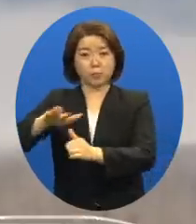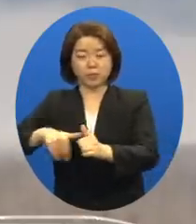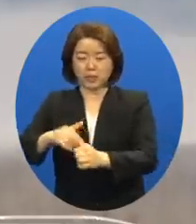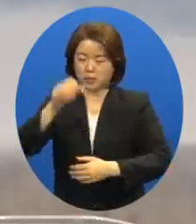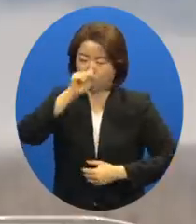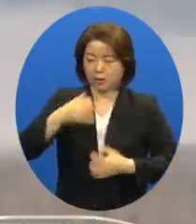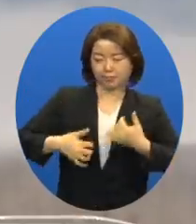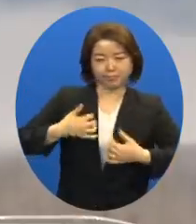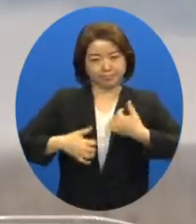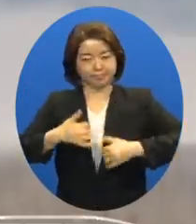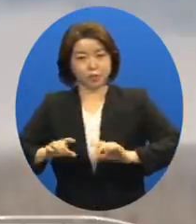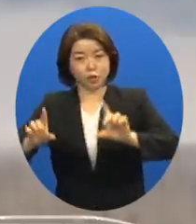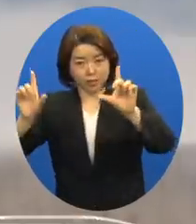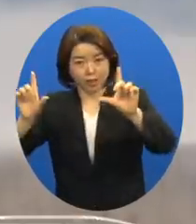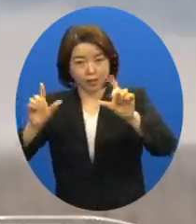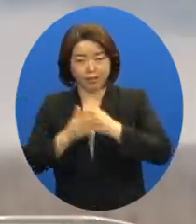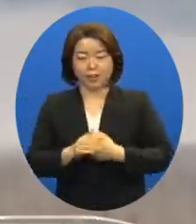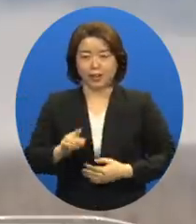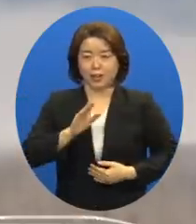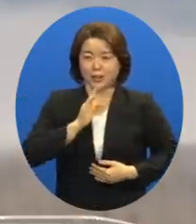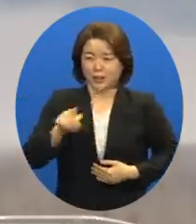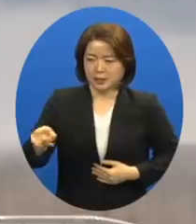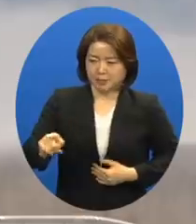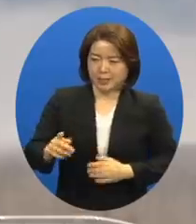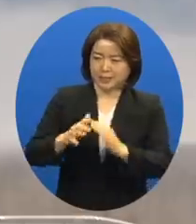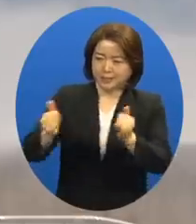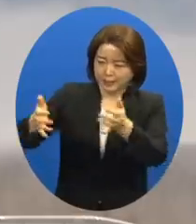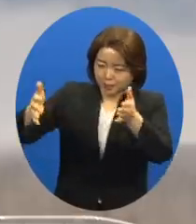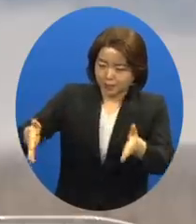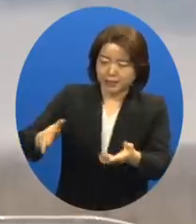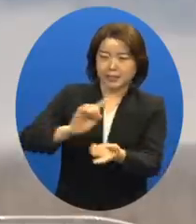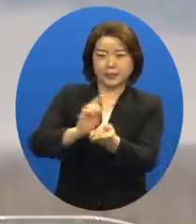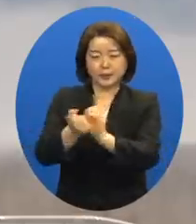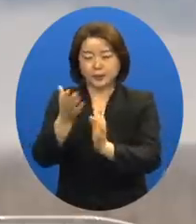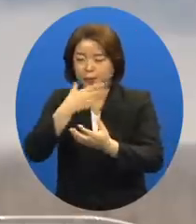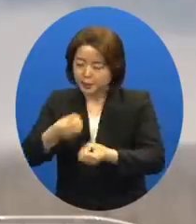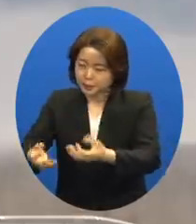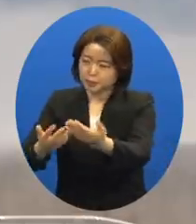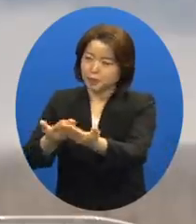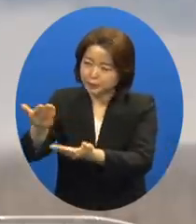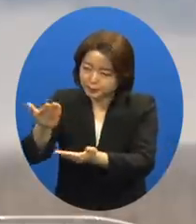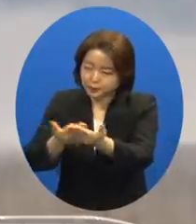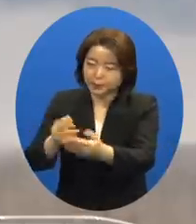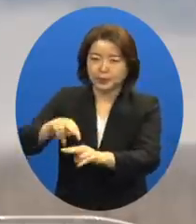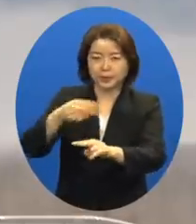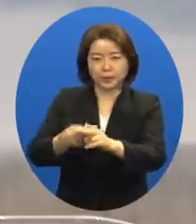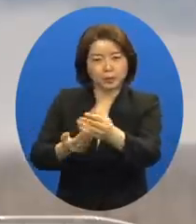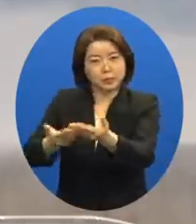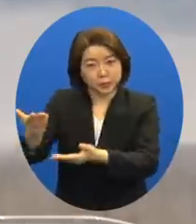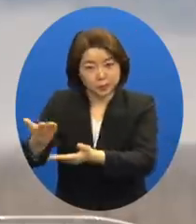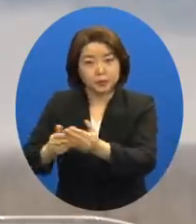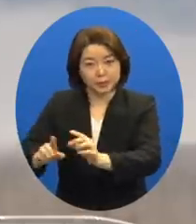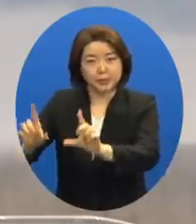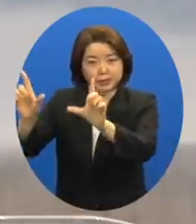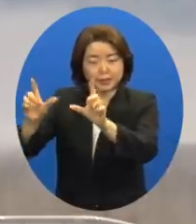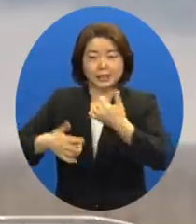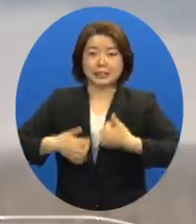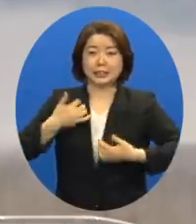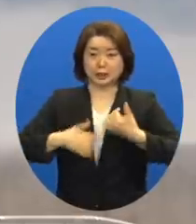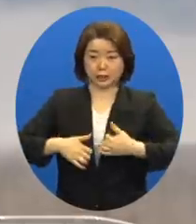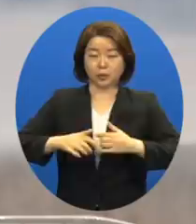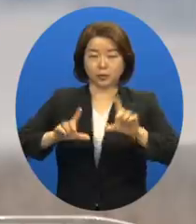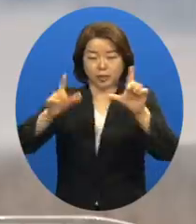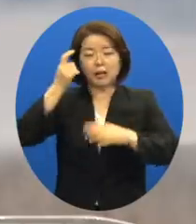날, 그날은 정말 사람들 사이에 서로 축복의 말을 주고받고 선물을 주고받는 그런 즐거운